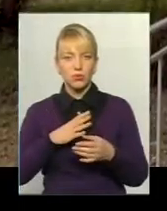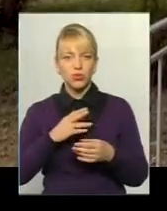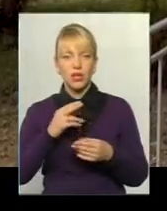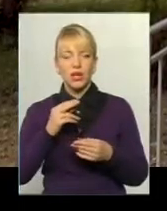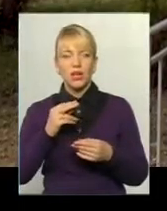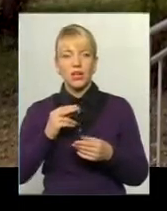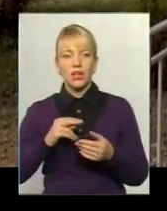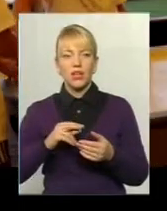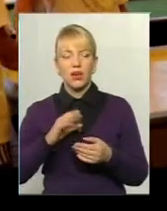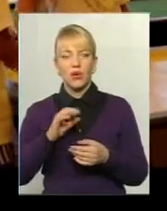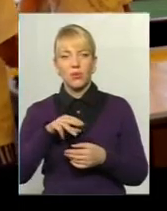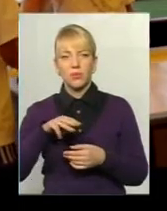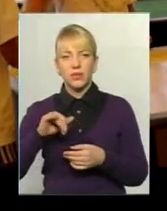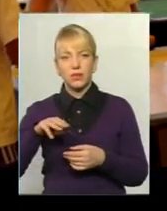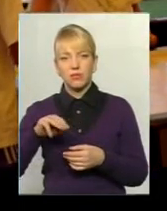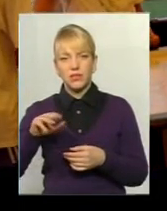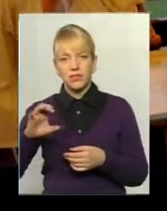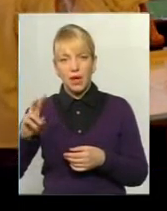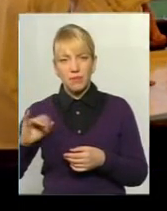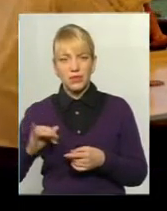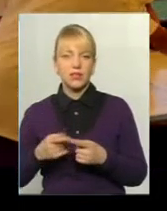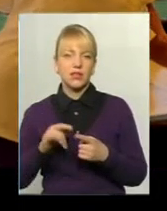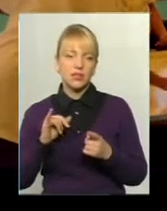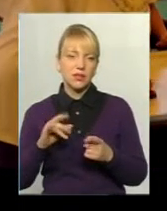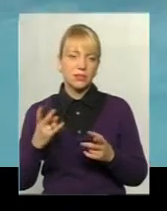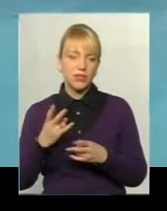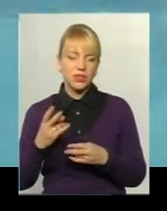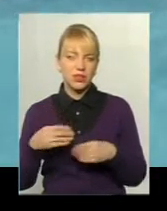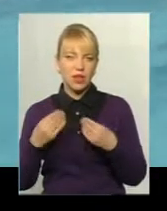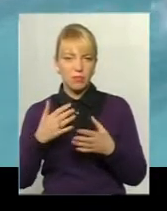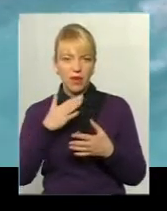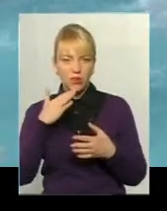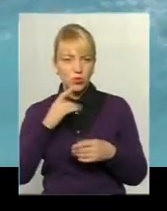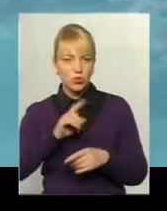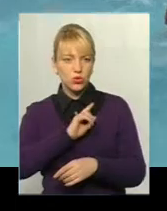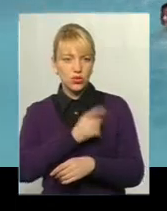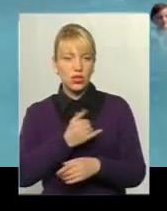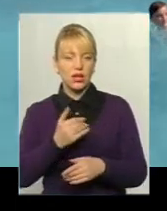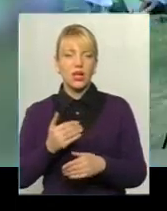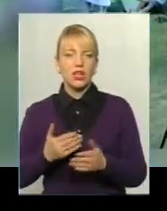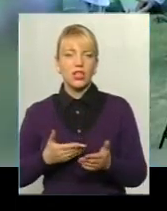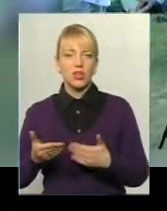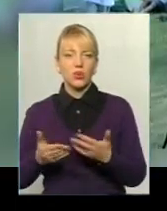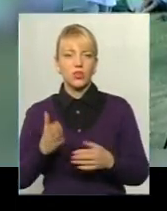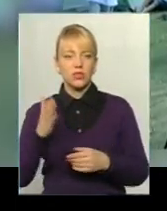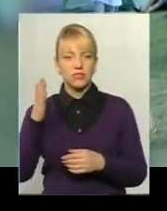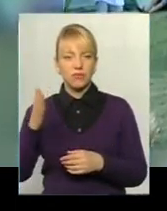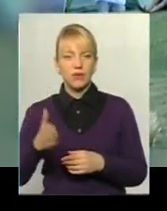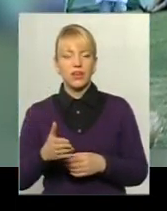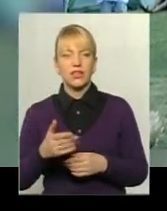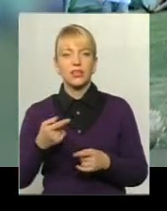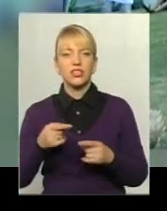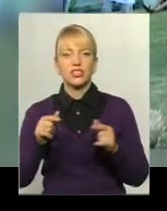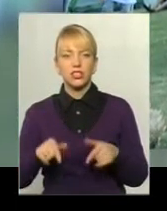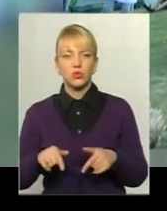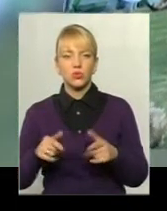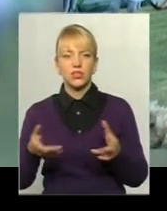До оптимізму ми маємо докласти максимум зусиль і рухатися вперед. Ну, власне, тут залишається